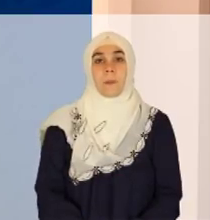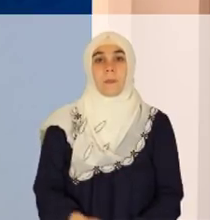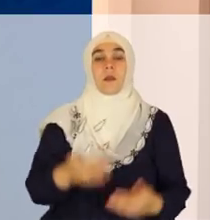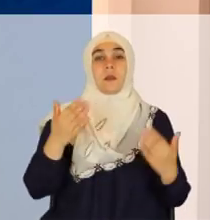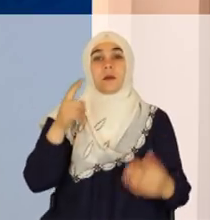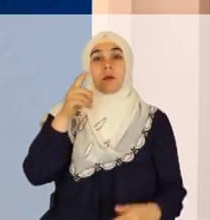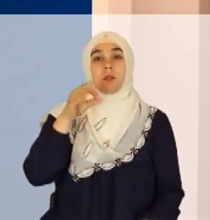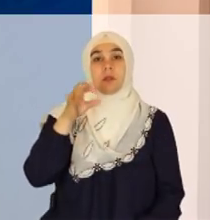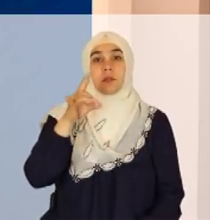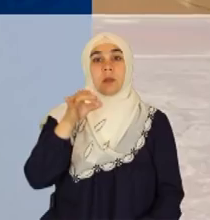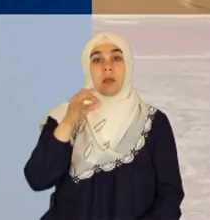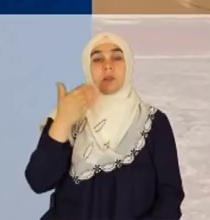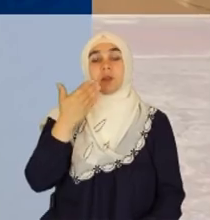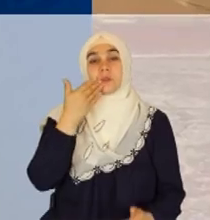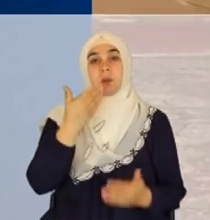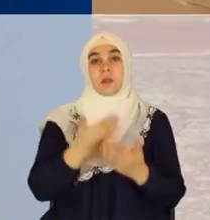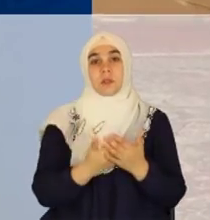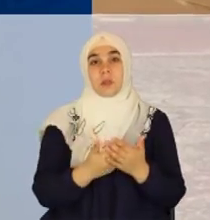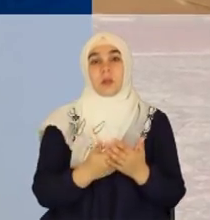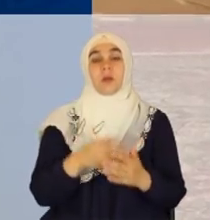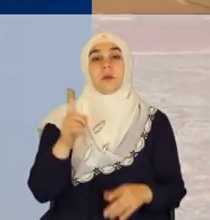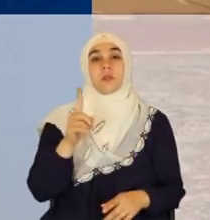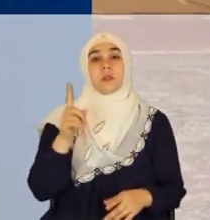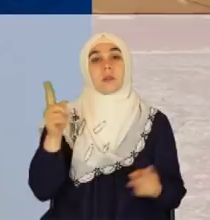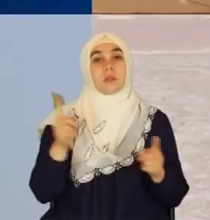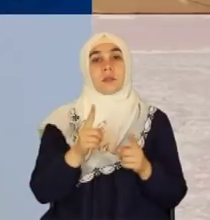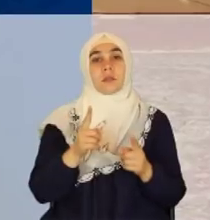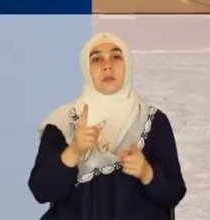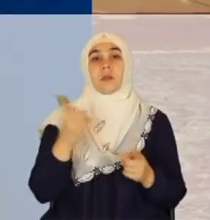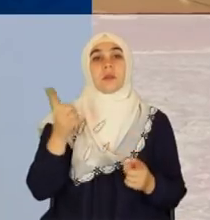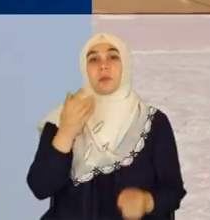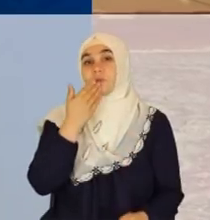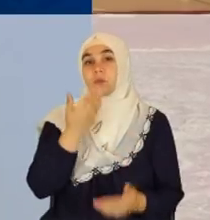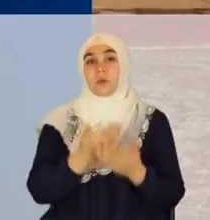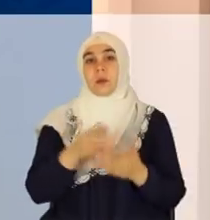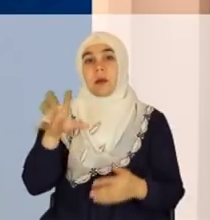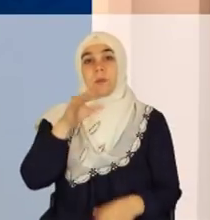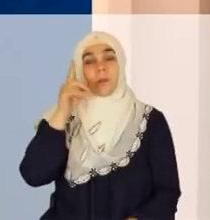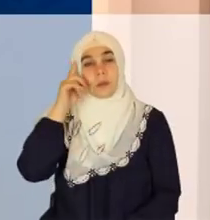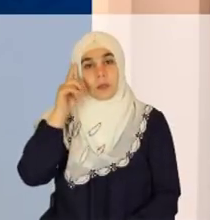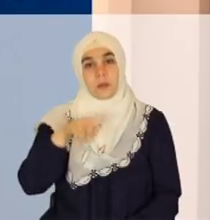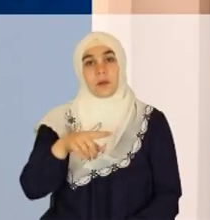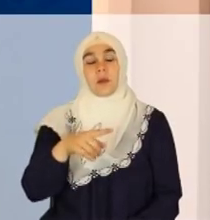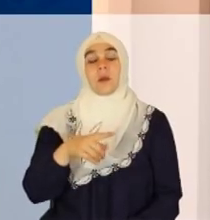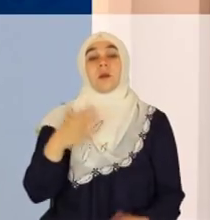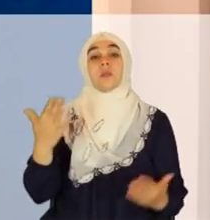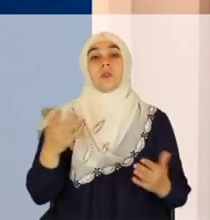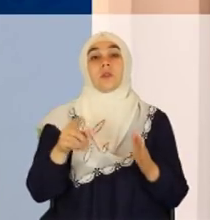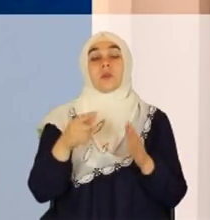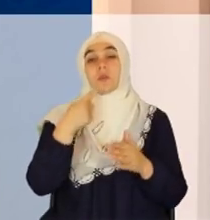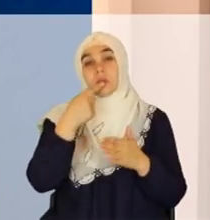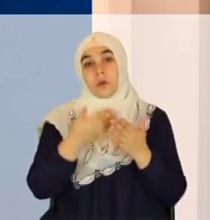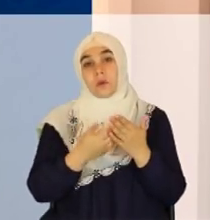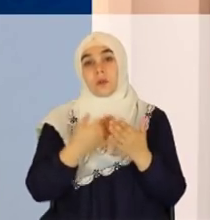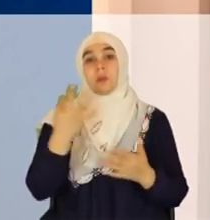Endi Xizr alayhissalomni so'ralishi bu yerda u qissani nima deb so'ralmaydi, chunki hamma biladi. Bu yerdagi so'rovga